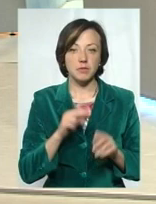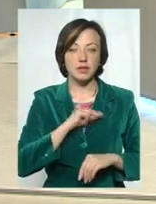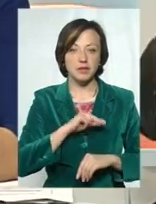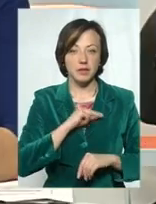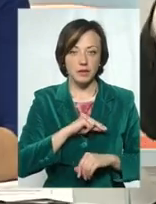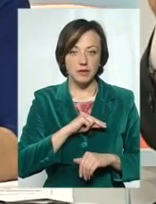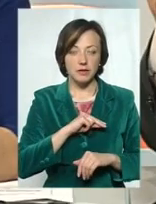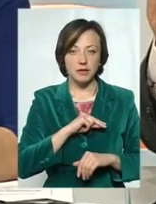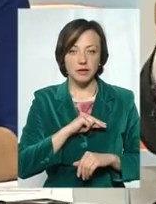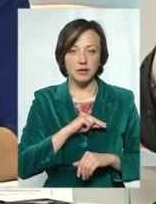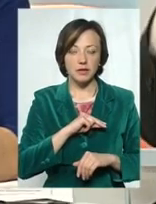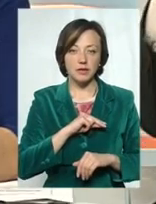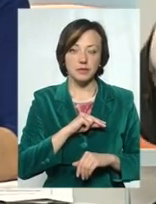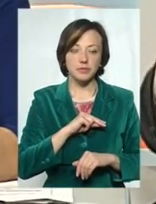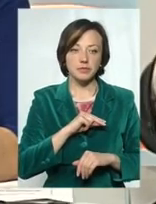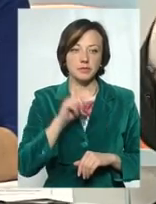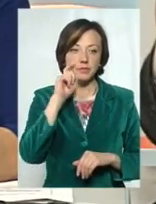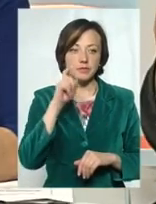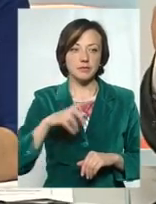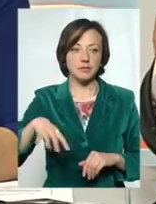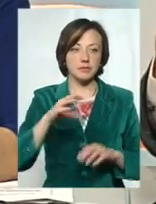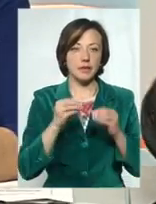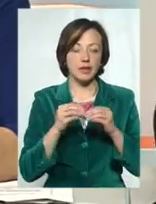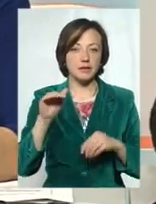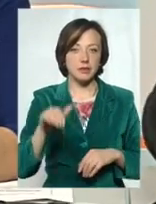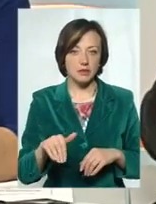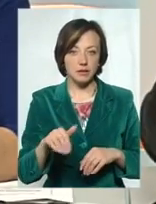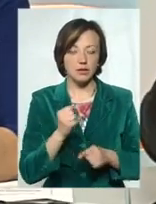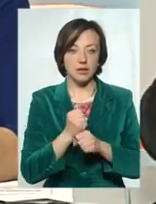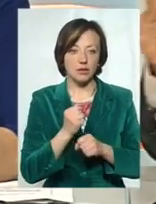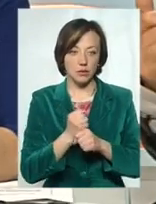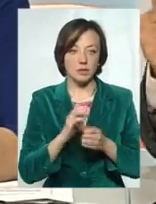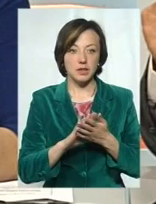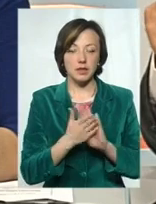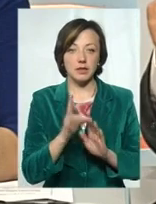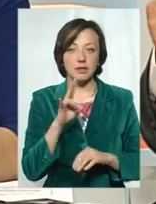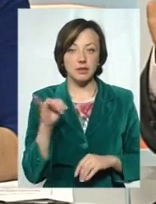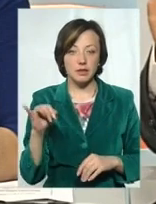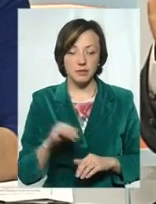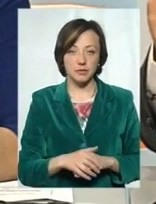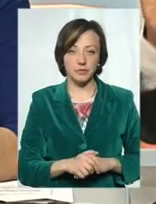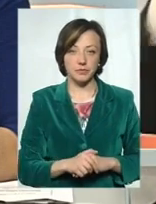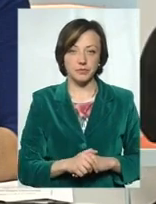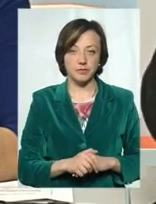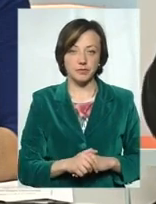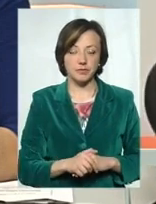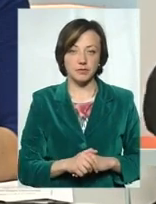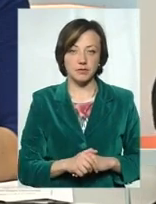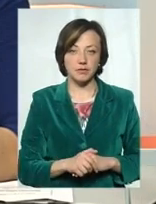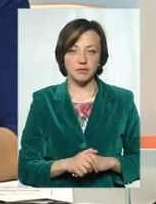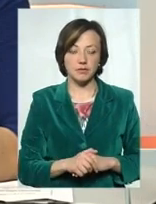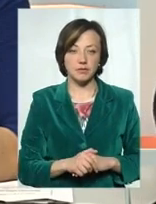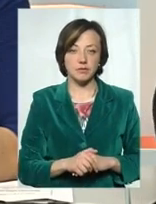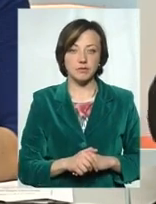працівників, от скажімо, а по Україні цифра хай там так от до 10 тисяч, робить погоду? Ні. Але ж мова йде